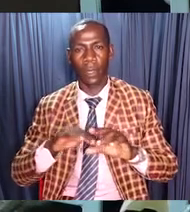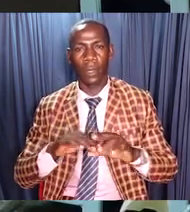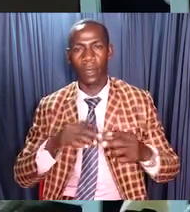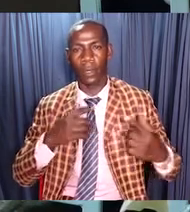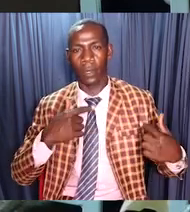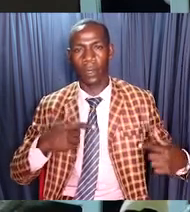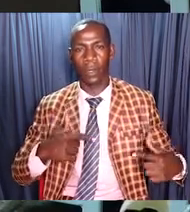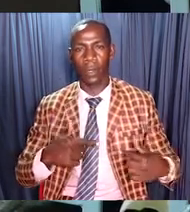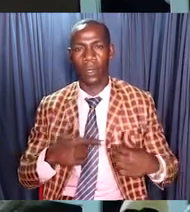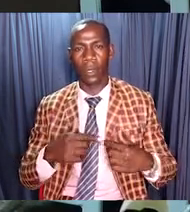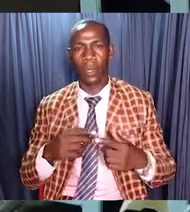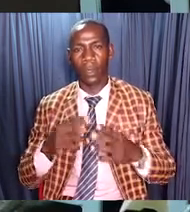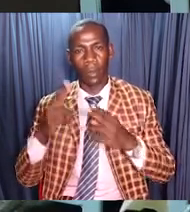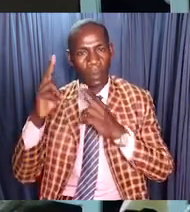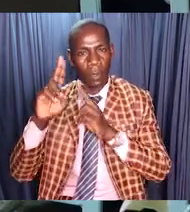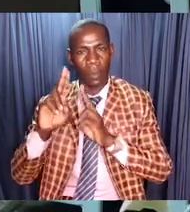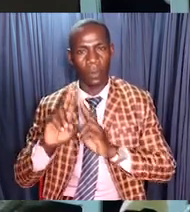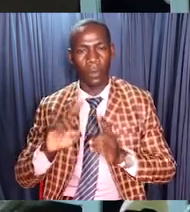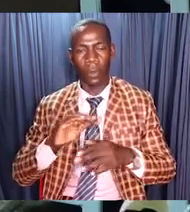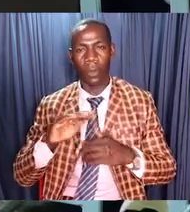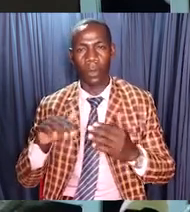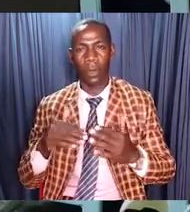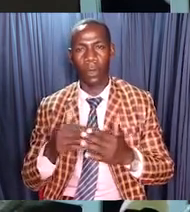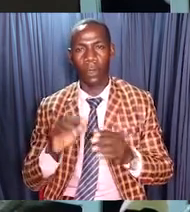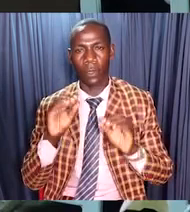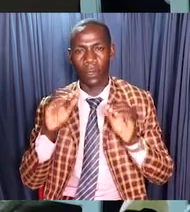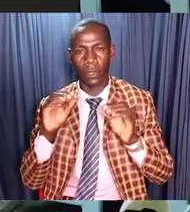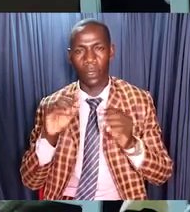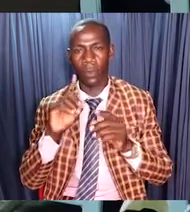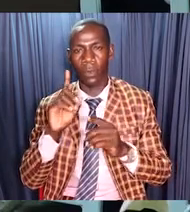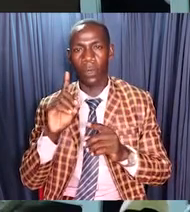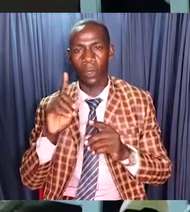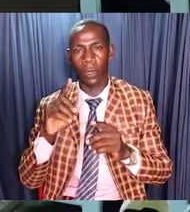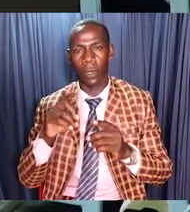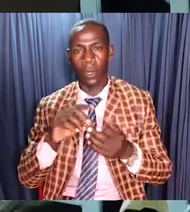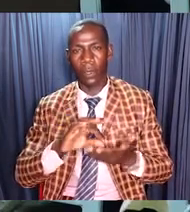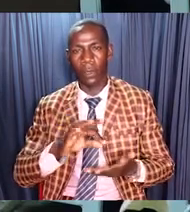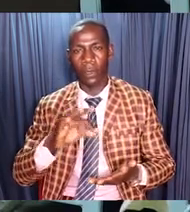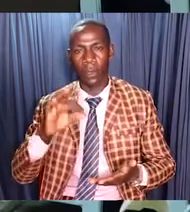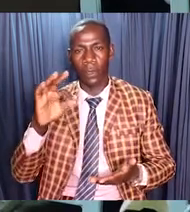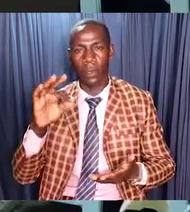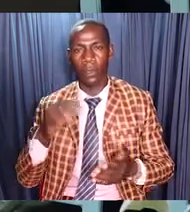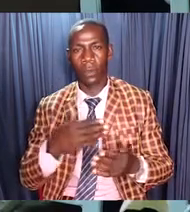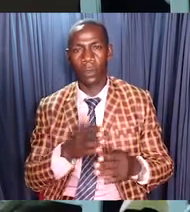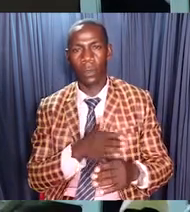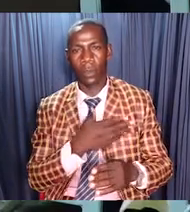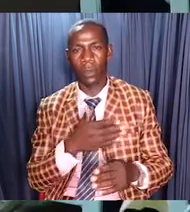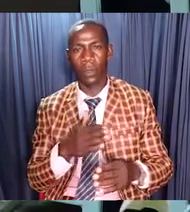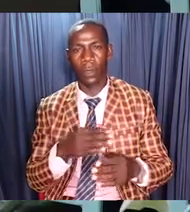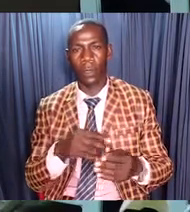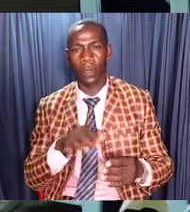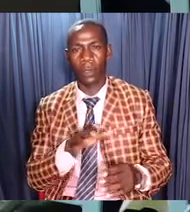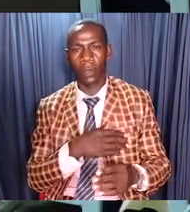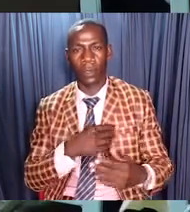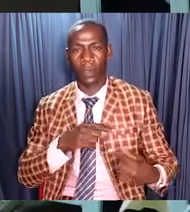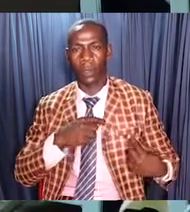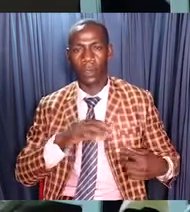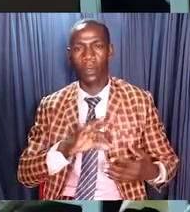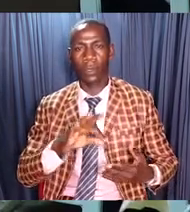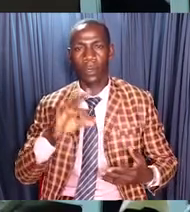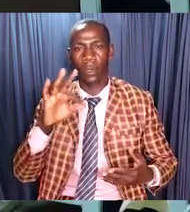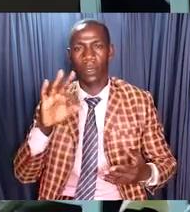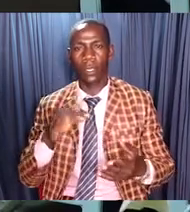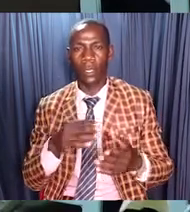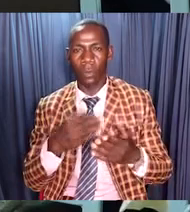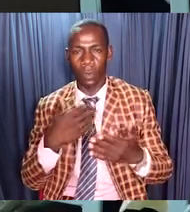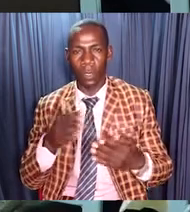yenu katika hekima yote, mkifundishana na kuonyana kwa zaburi na nyimbo na tenzi za rohoni,